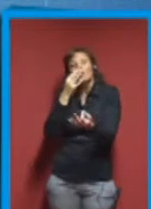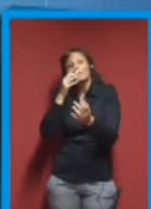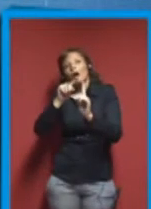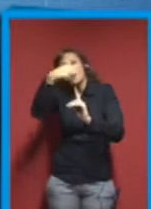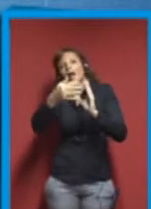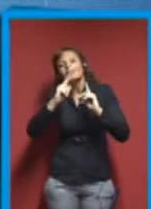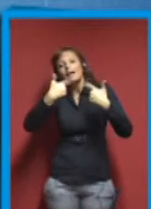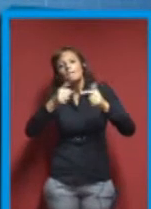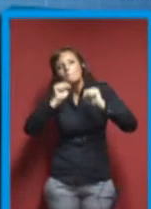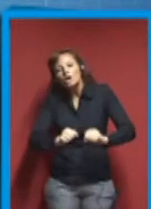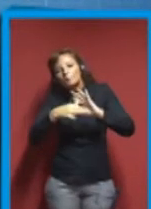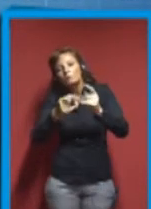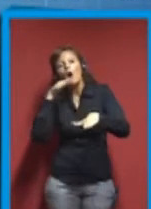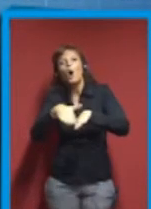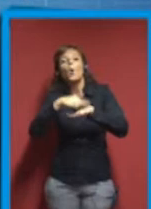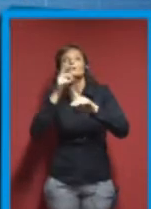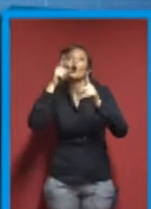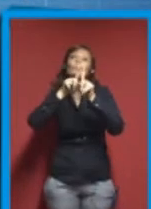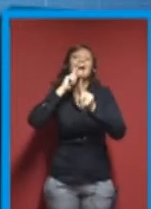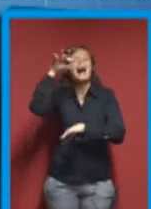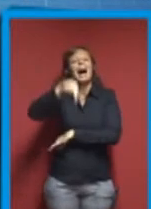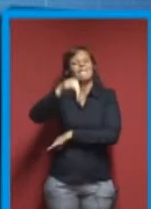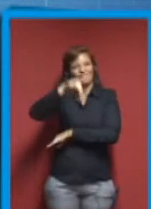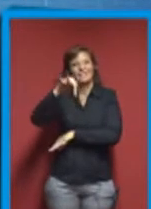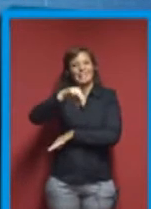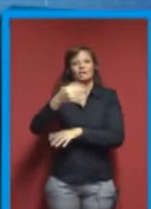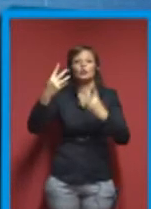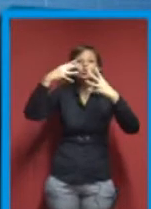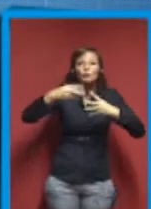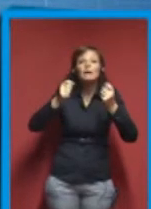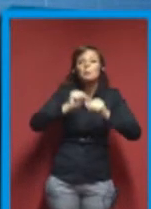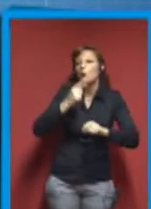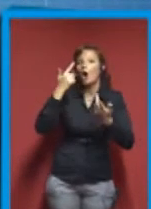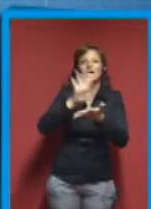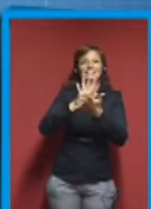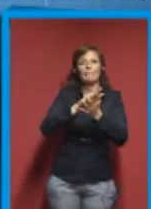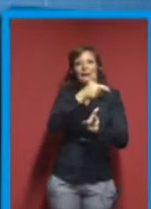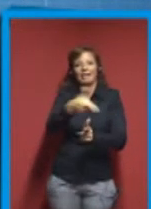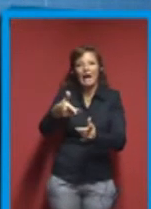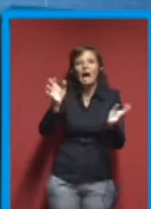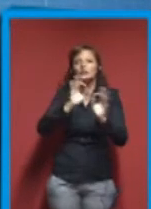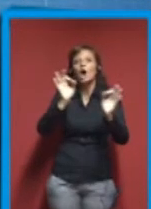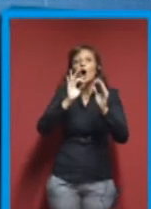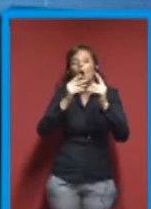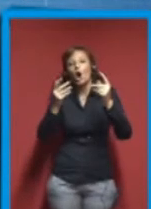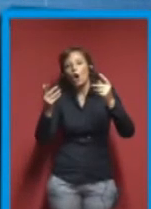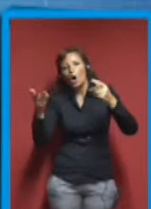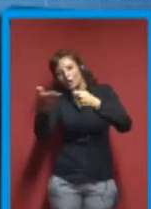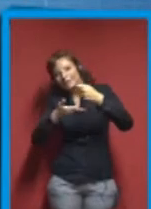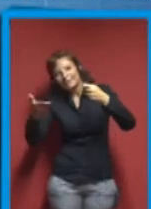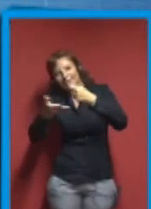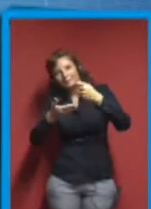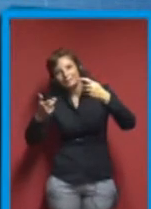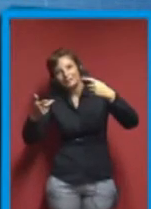affittare l'uso delle apparecchiature, come per esempio le stampanti laser oppure tagliatrici